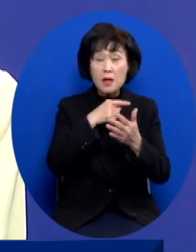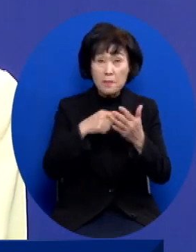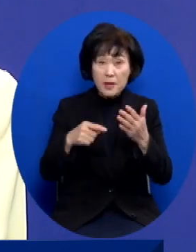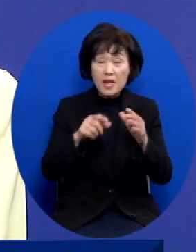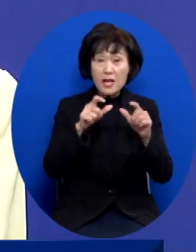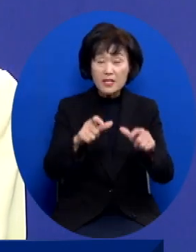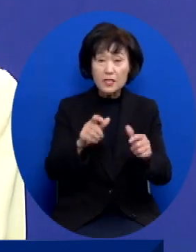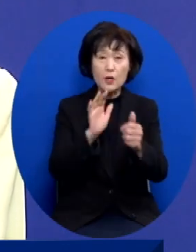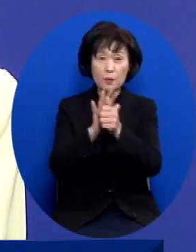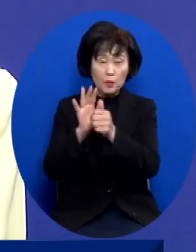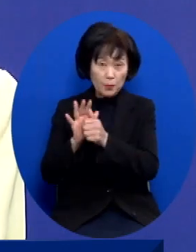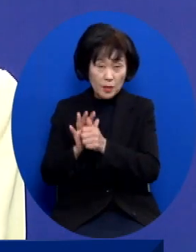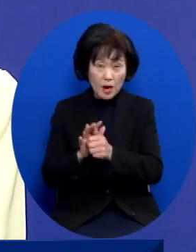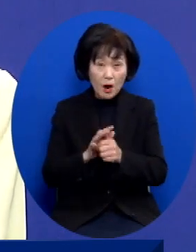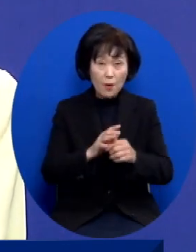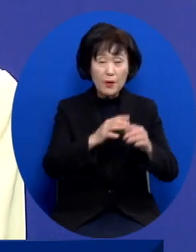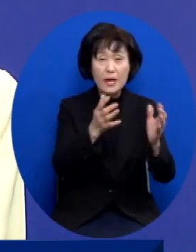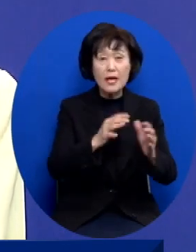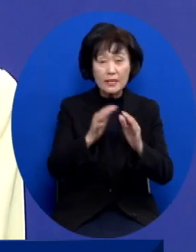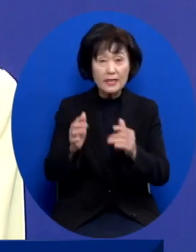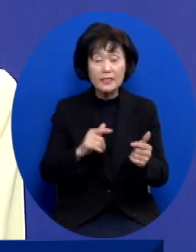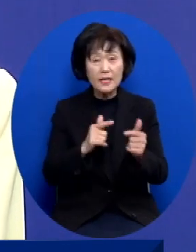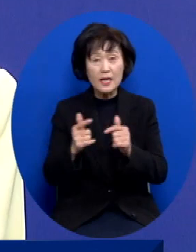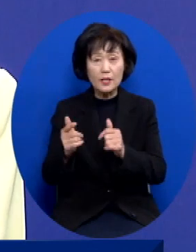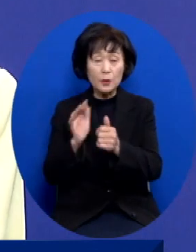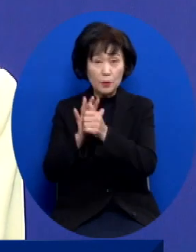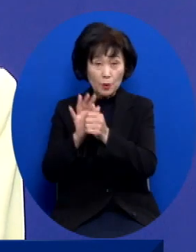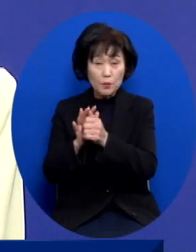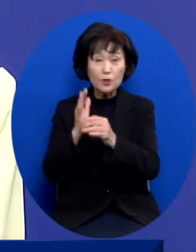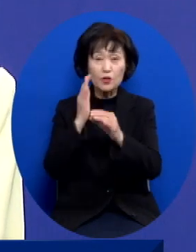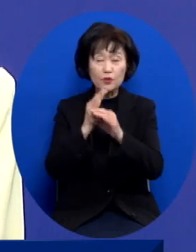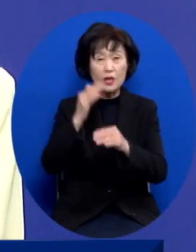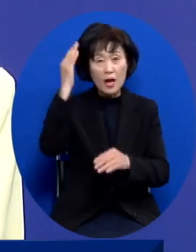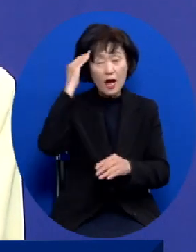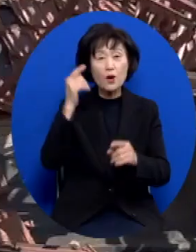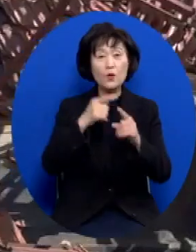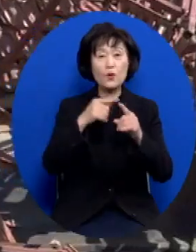지원이 이어지고 있는데요. 한국교회도 동참하고 있습니다. 이현지 기자입니다.